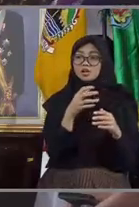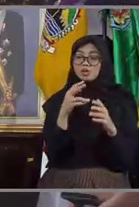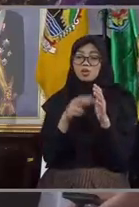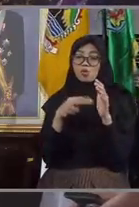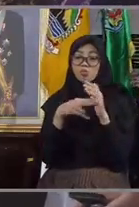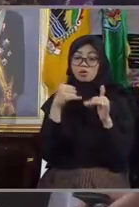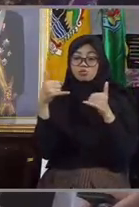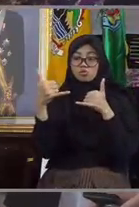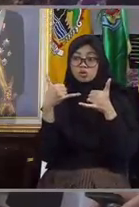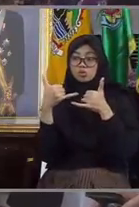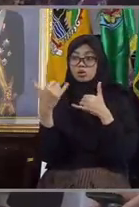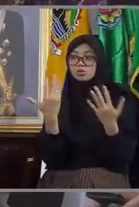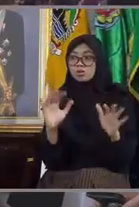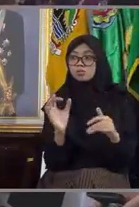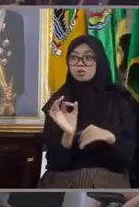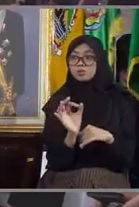Mas?